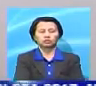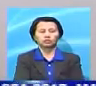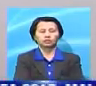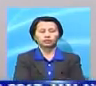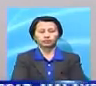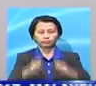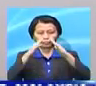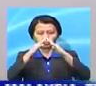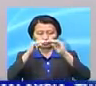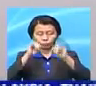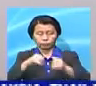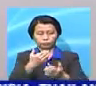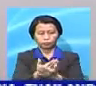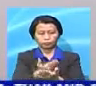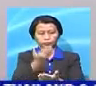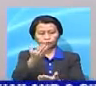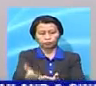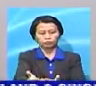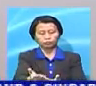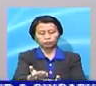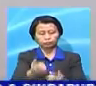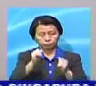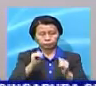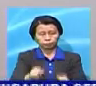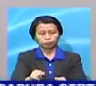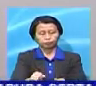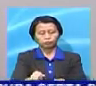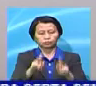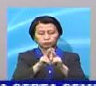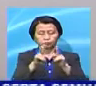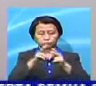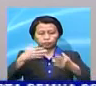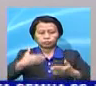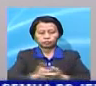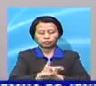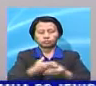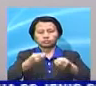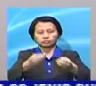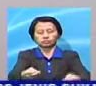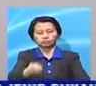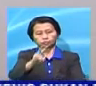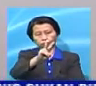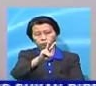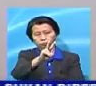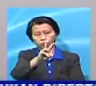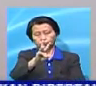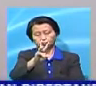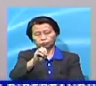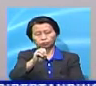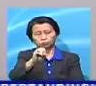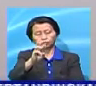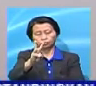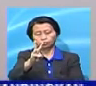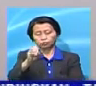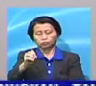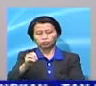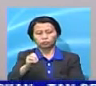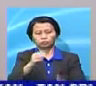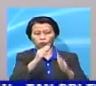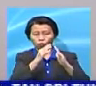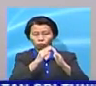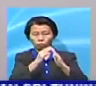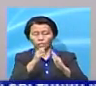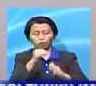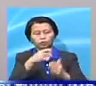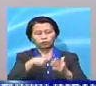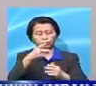Rumah mampu milik Wilayah Persekutuan Rumah WIB Legasi Residensi Kampung Baru menawarkan sebanyak 206 unit kediaman. Projek dalam pembinaan